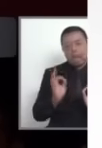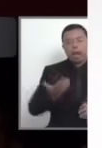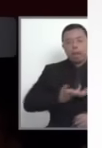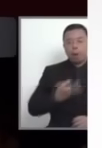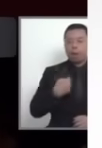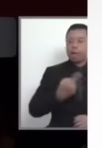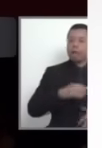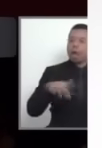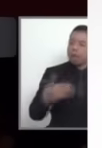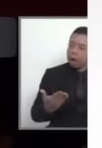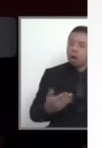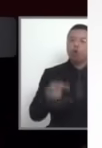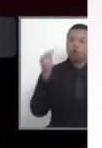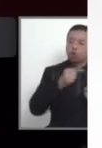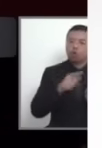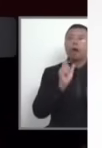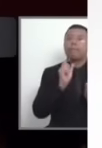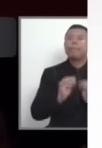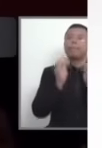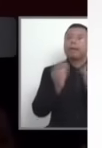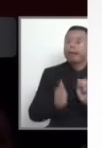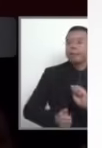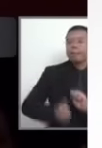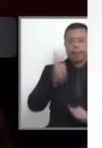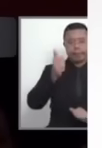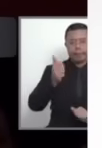di debat kali ini justru Pak Prabowo itu satu-satunya